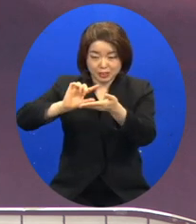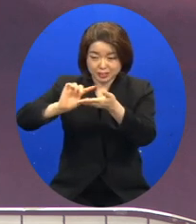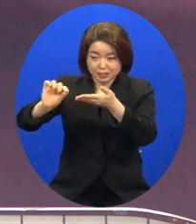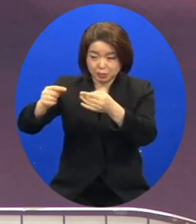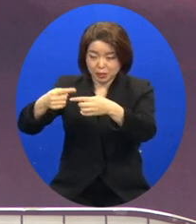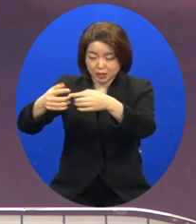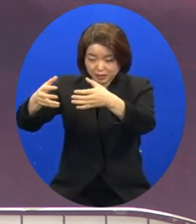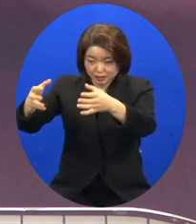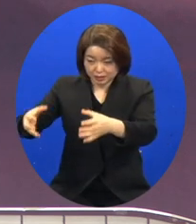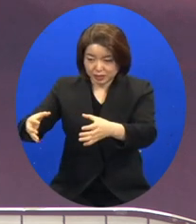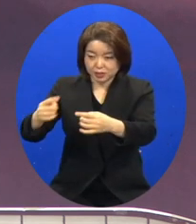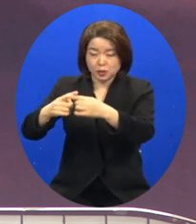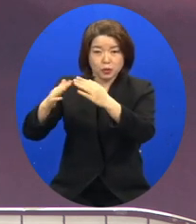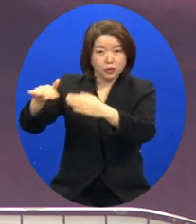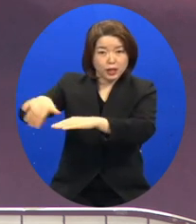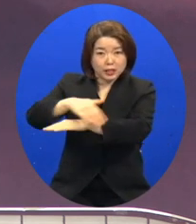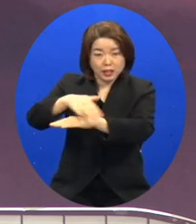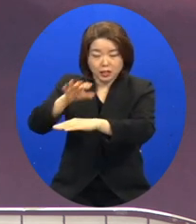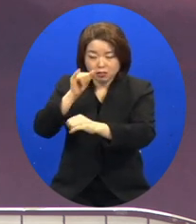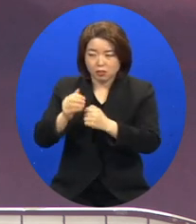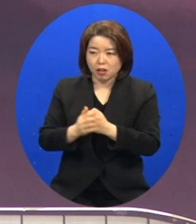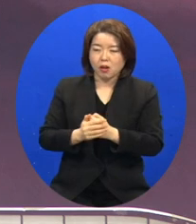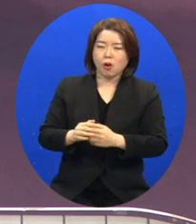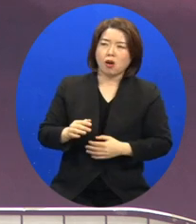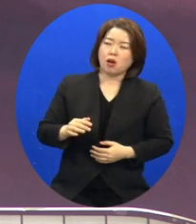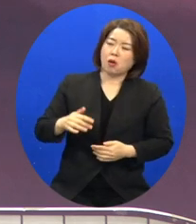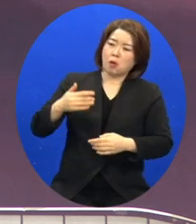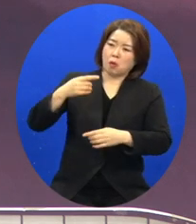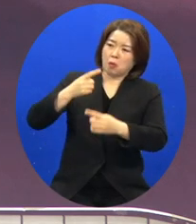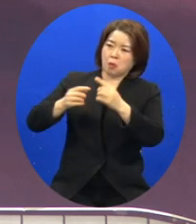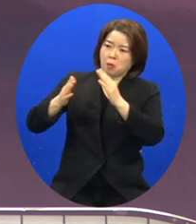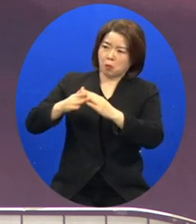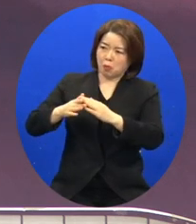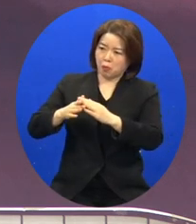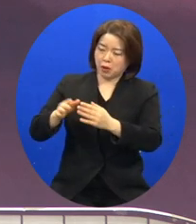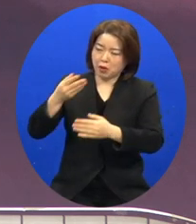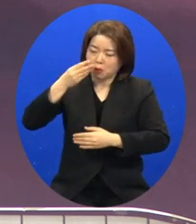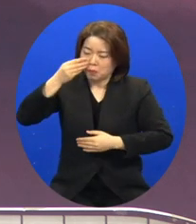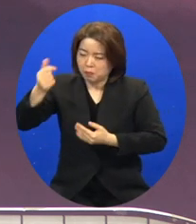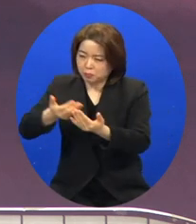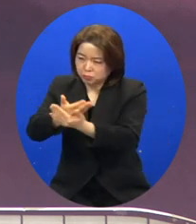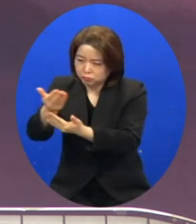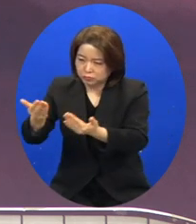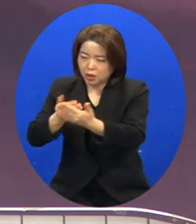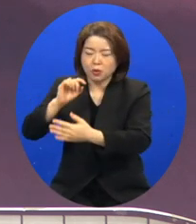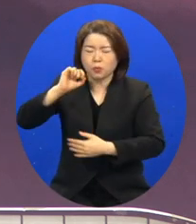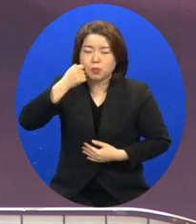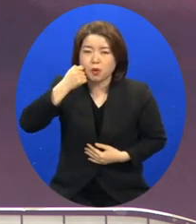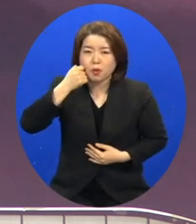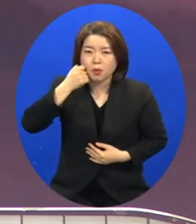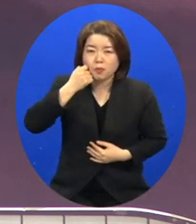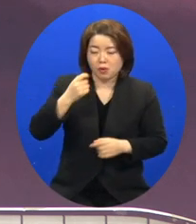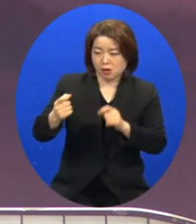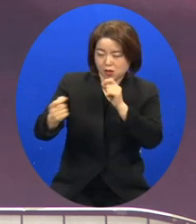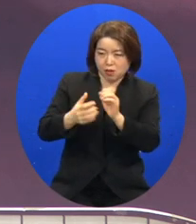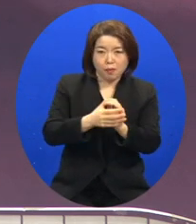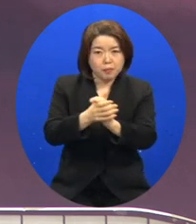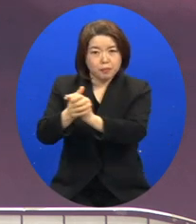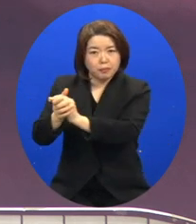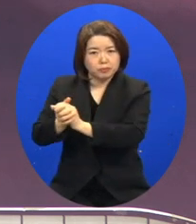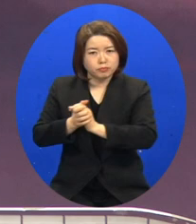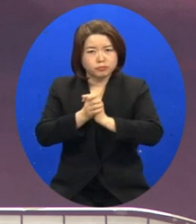됐는데 교회 문턱이 그렇게 높 뜰 해요 이상하게 그 교회 교인들 하고 가까이 이렇게